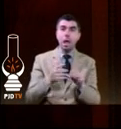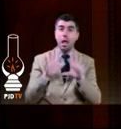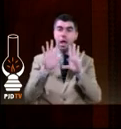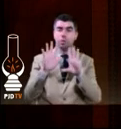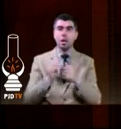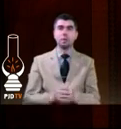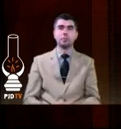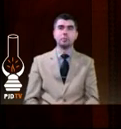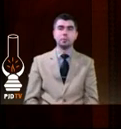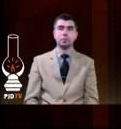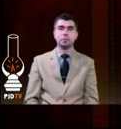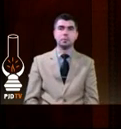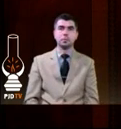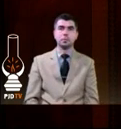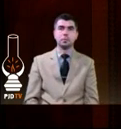عشرات تقريبا،